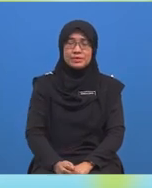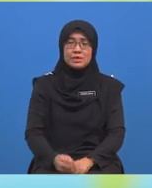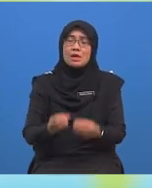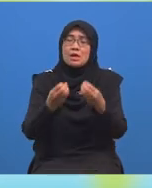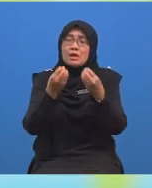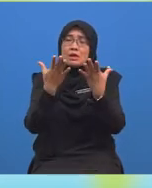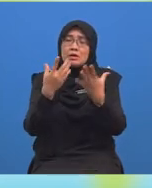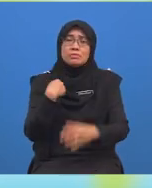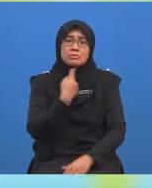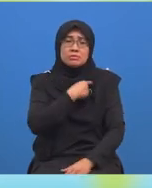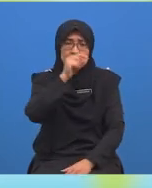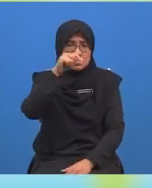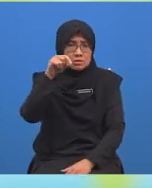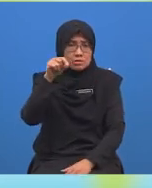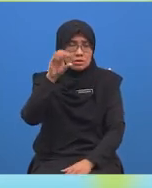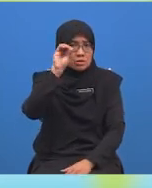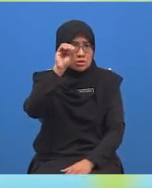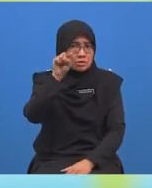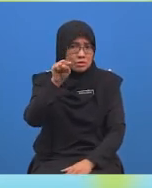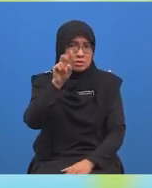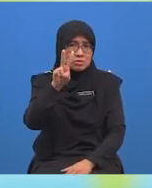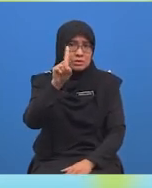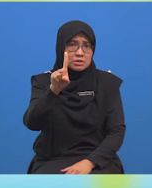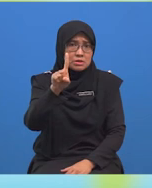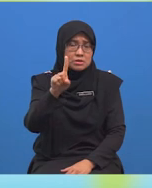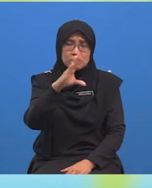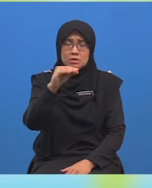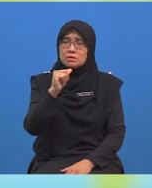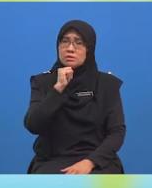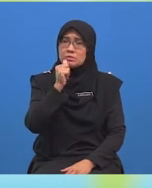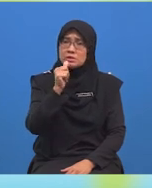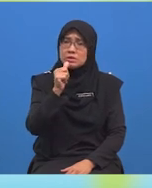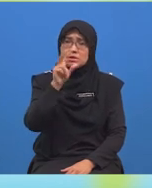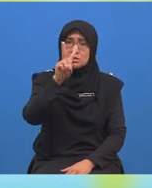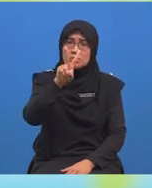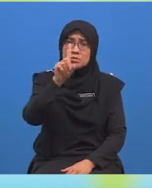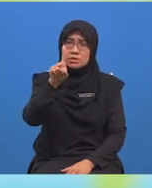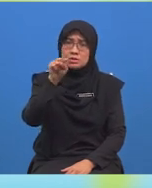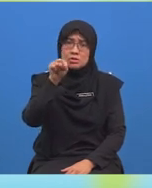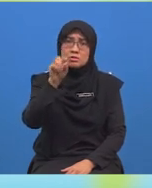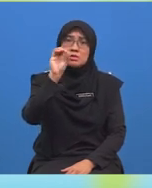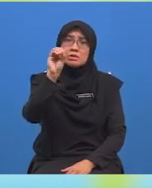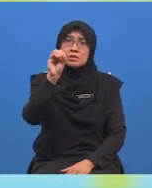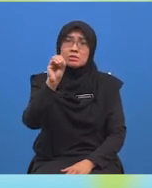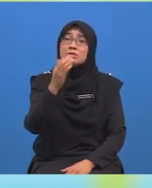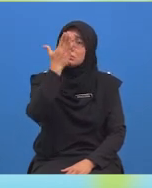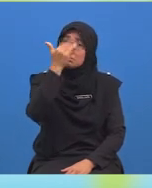kita tulis sifar perpuluhan 21 dan bukan 21 perpuluhan sifar ya